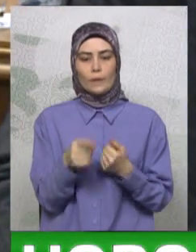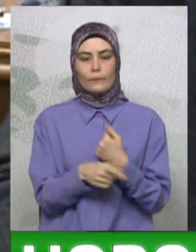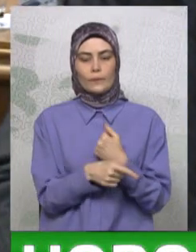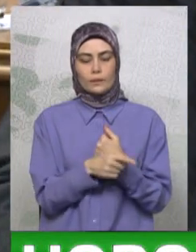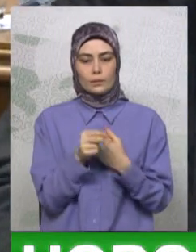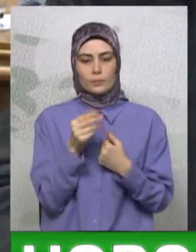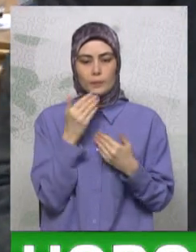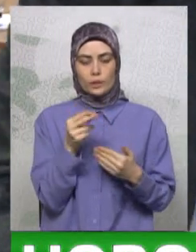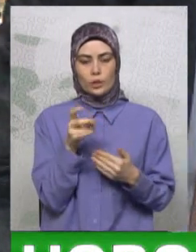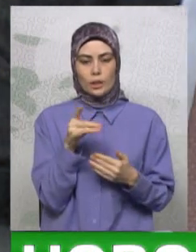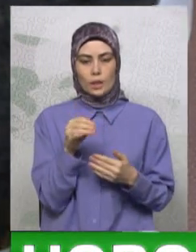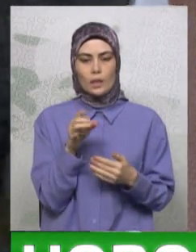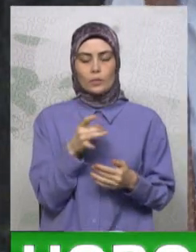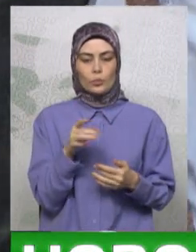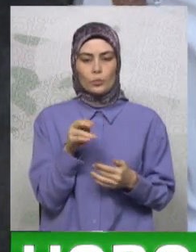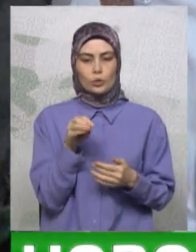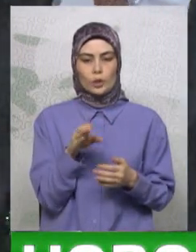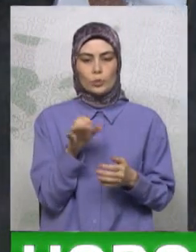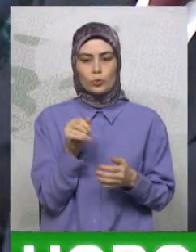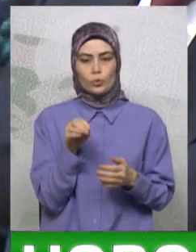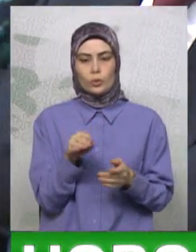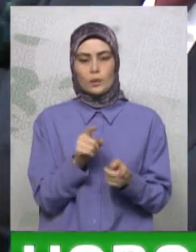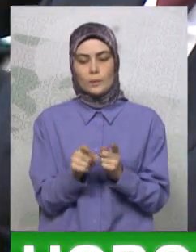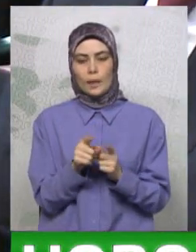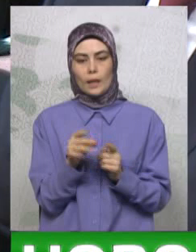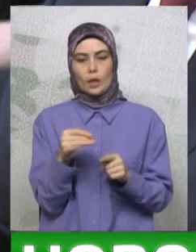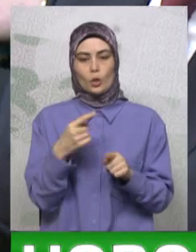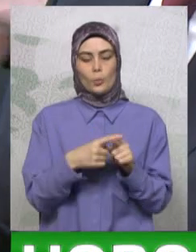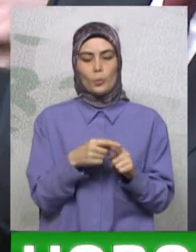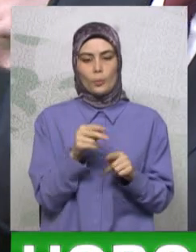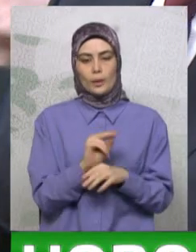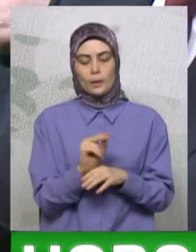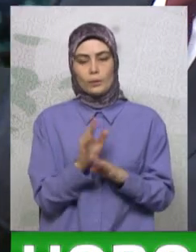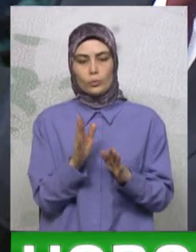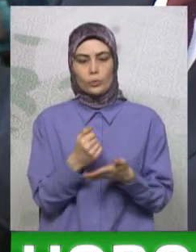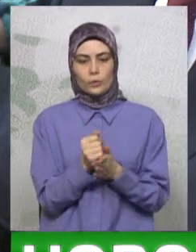чтении республиканский бюджет с учетом изменений и дополнений будет